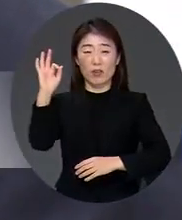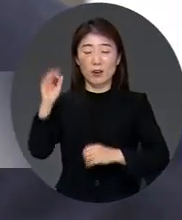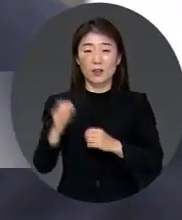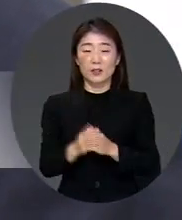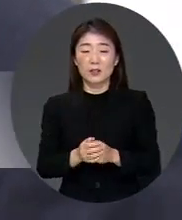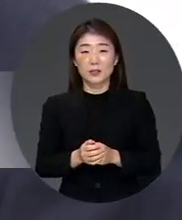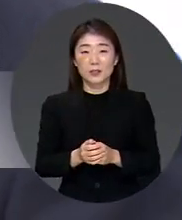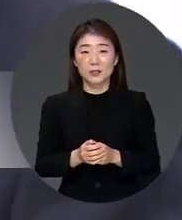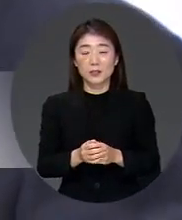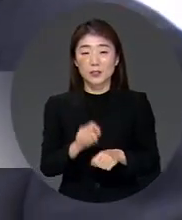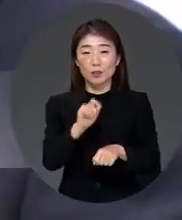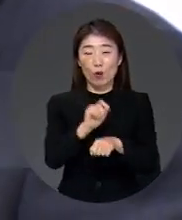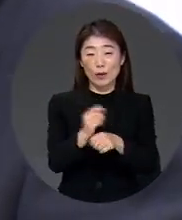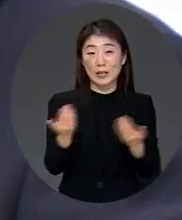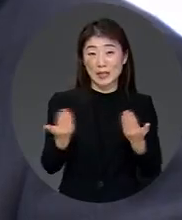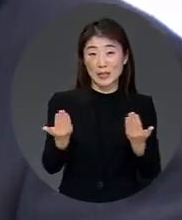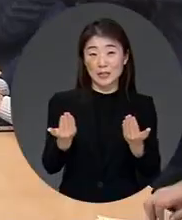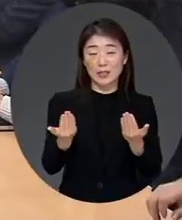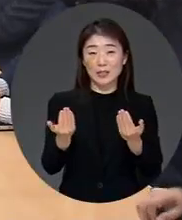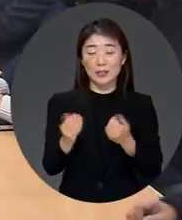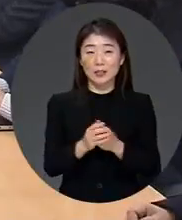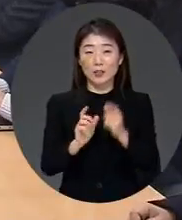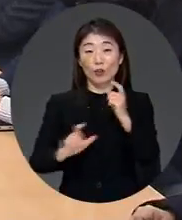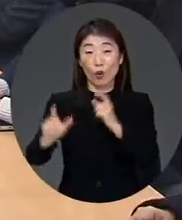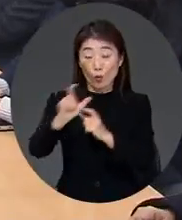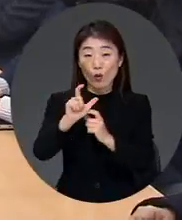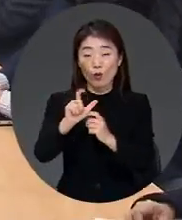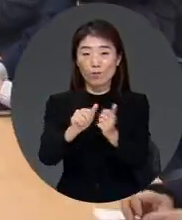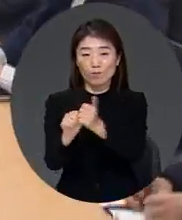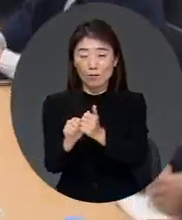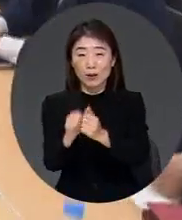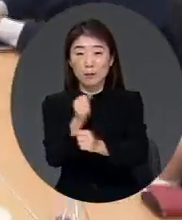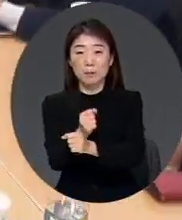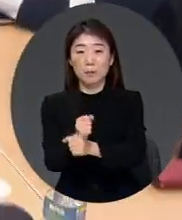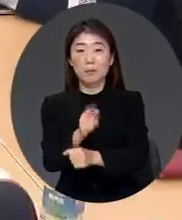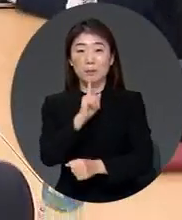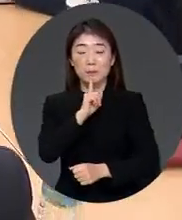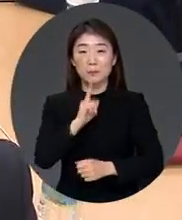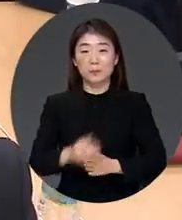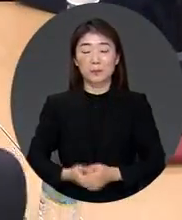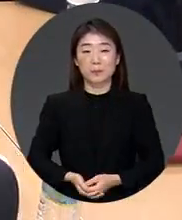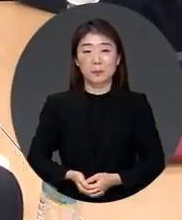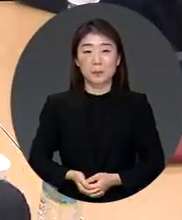보좌진을 보강하겠다고 밝혔습니다. MBC 뉴스 김태석입니다.